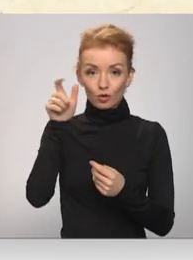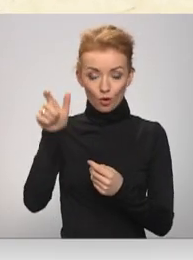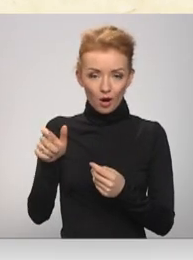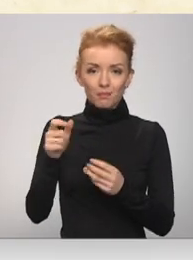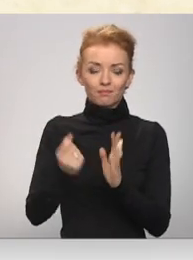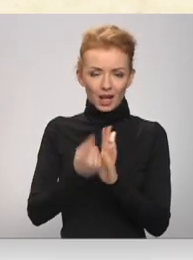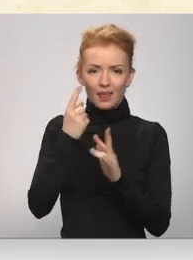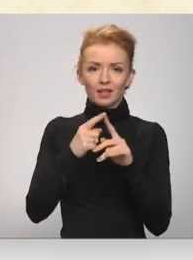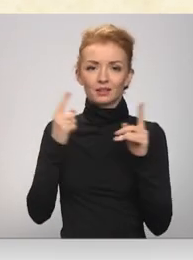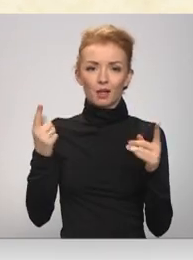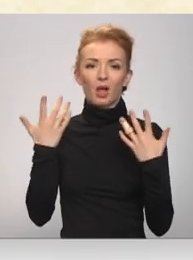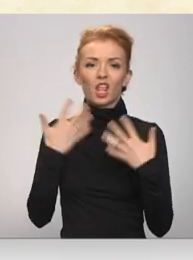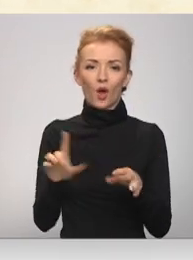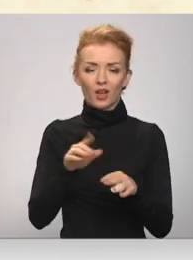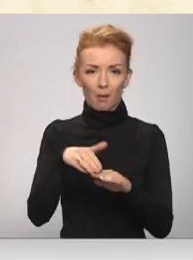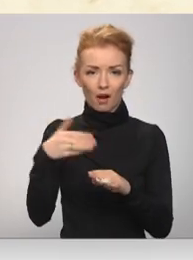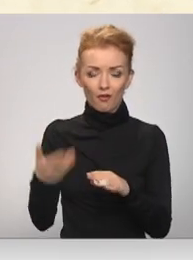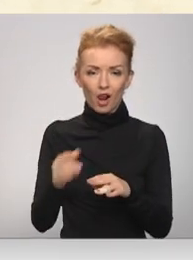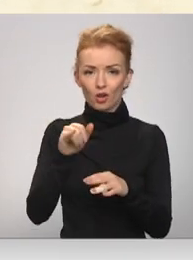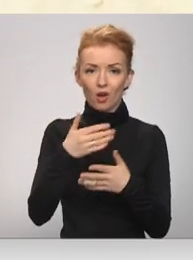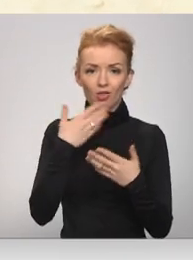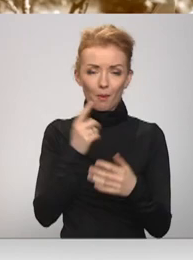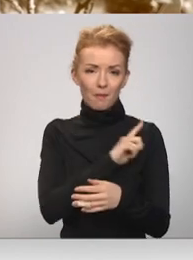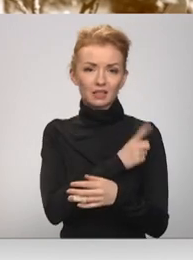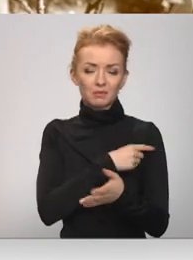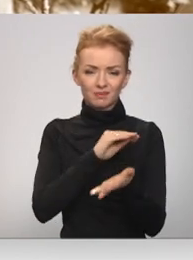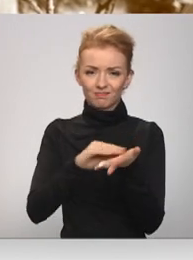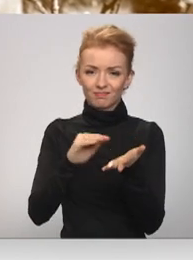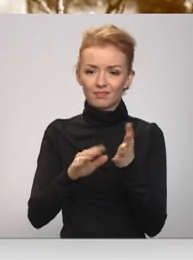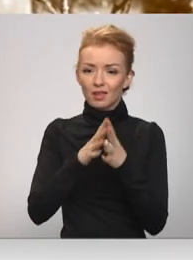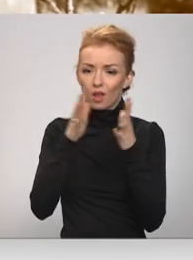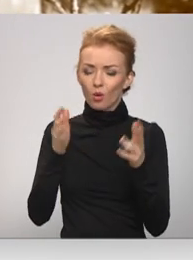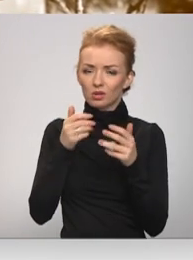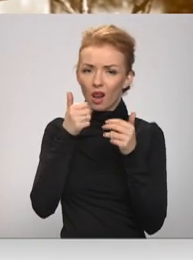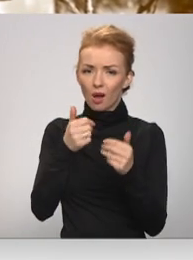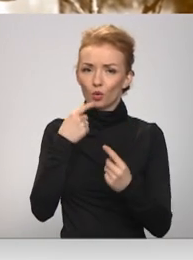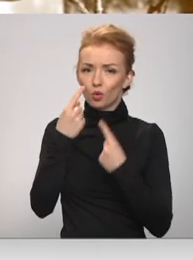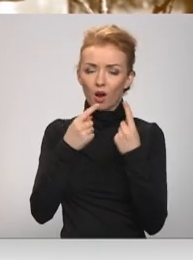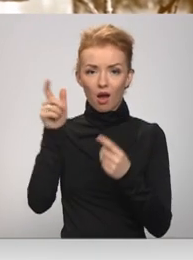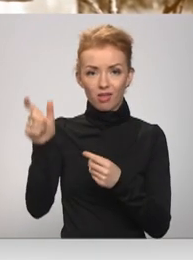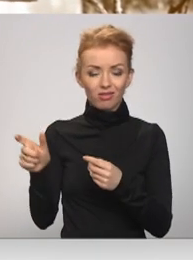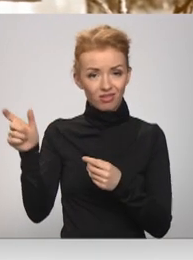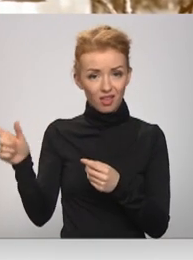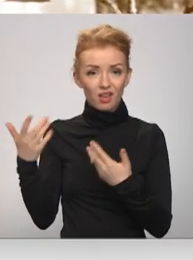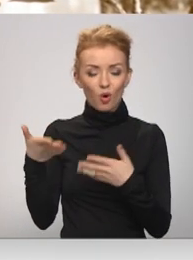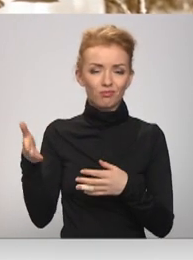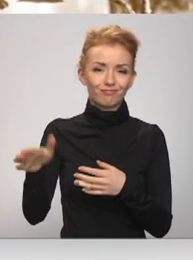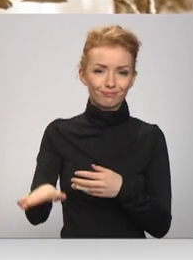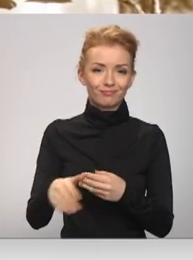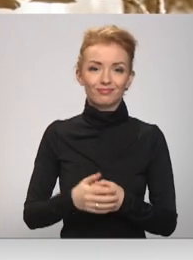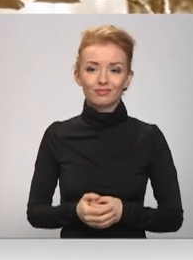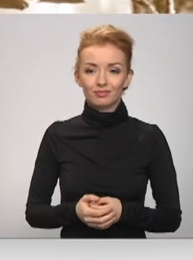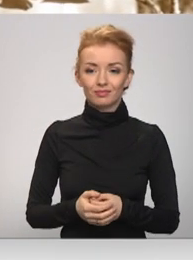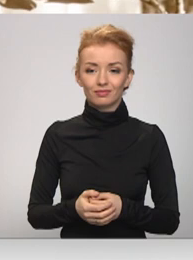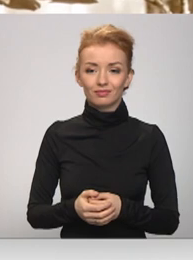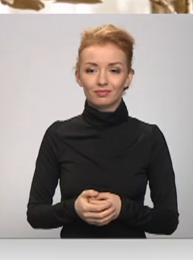skan teikums – jau ir par vēlu, jo nav paspēts pierakstīt daudzu labu teicēju stāsti. Nu viņi jau aizgājuši mūžībā.